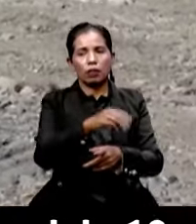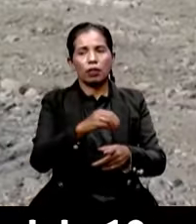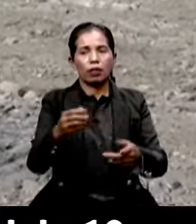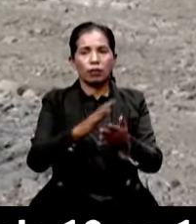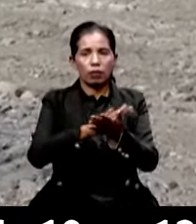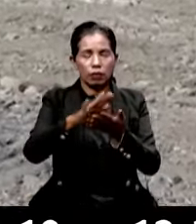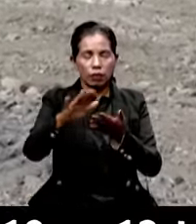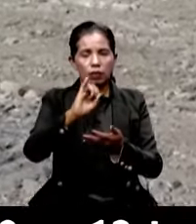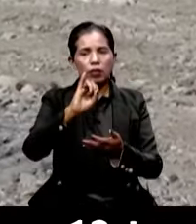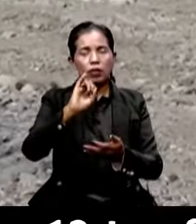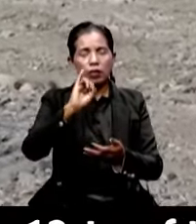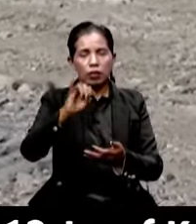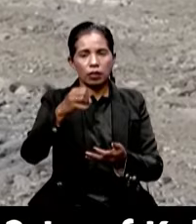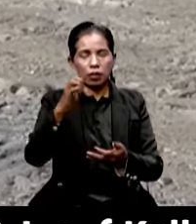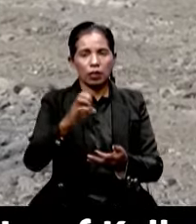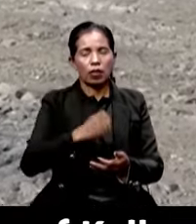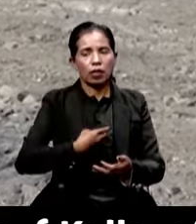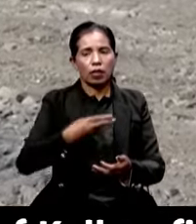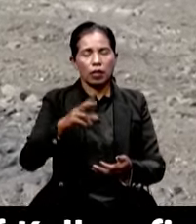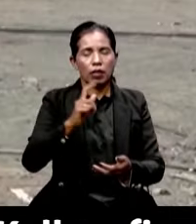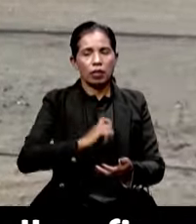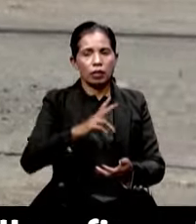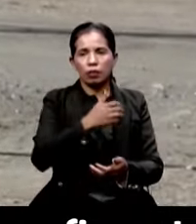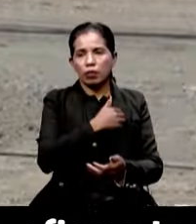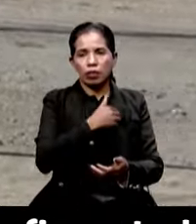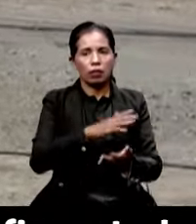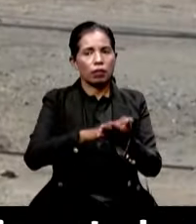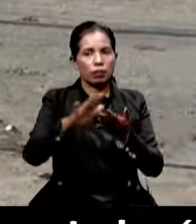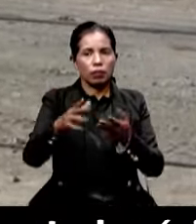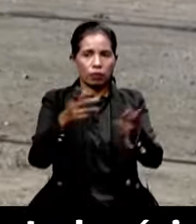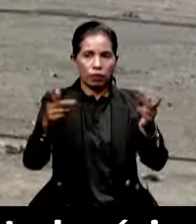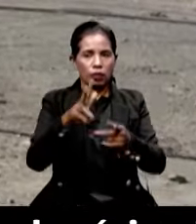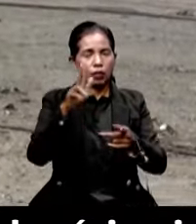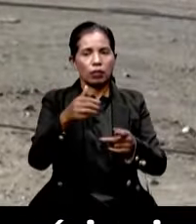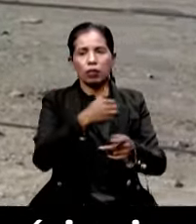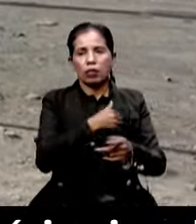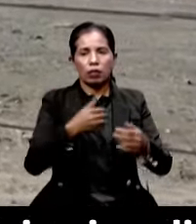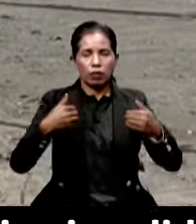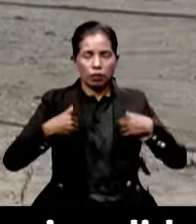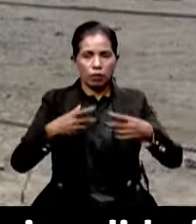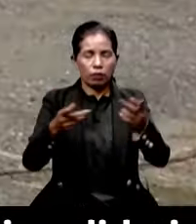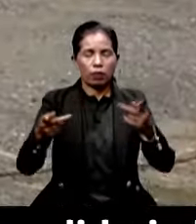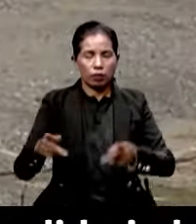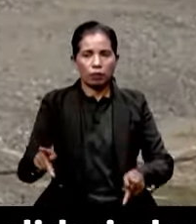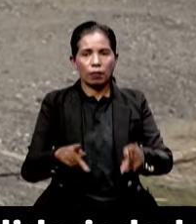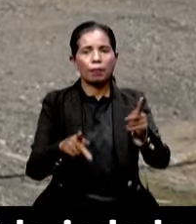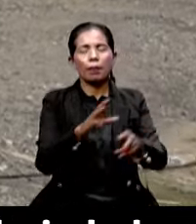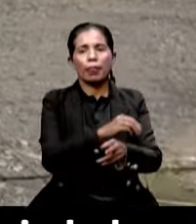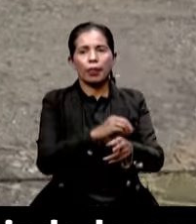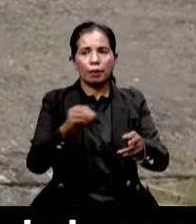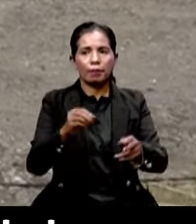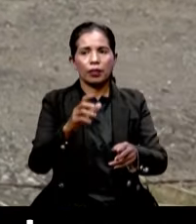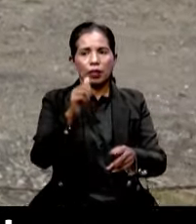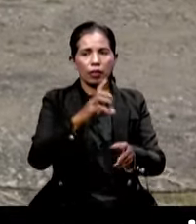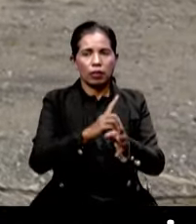makateru ona husi ije, hera hotibar sedau kateru, no ia Fatin tolu ne mos, sedau kia fasilidade publiko. Jemen tenta tu konfirma ho diretor